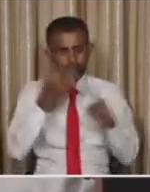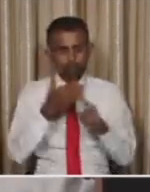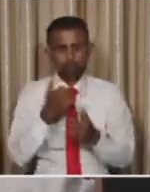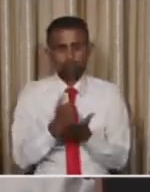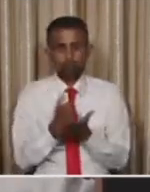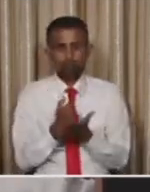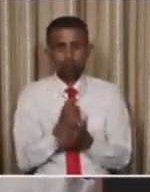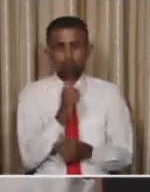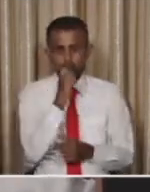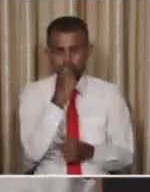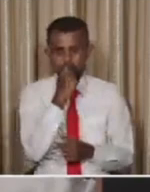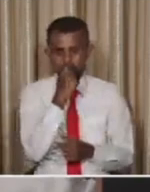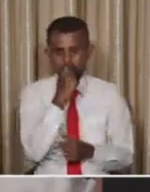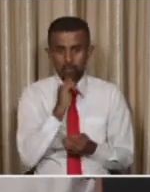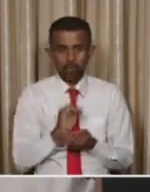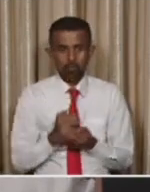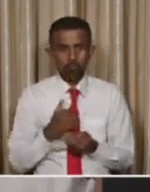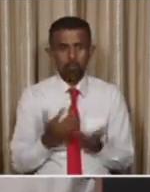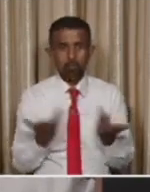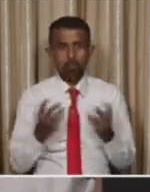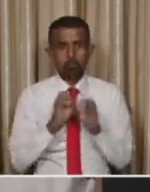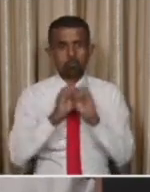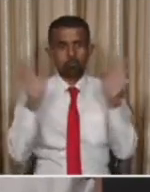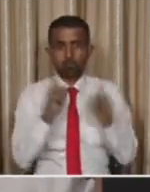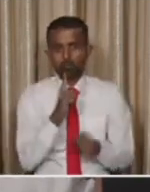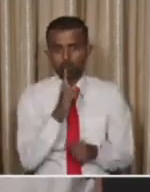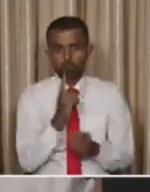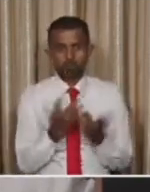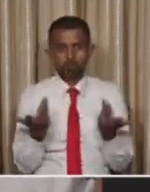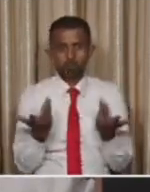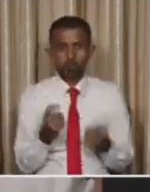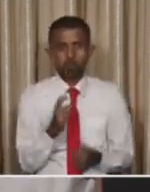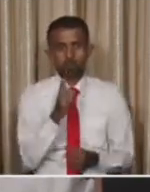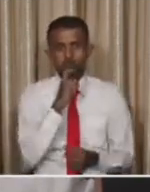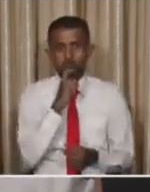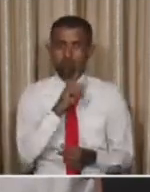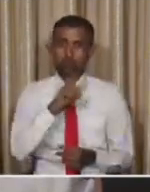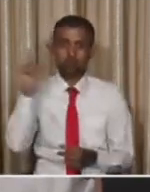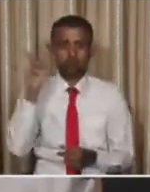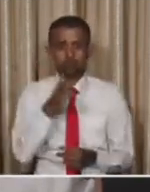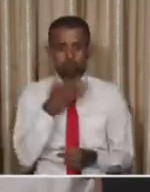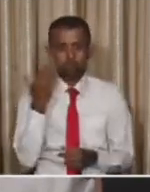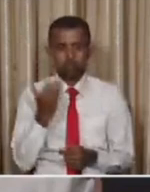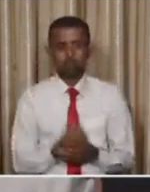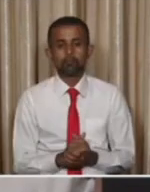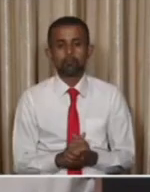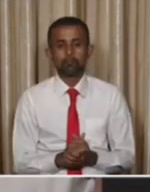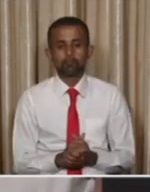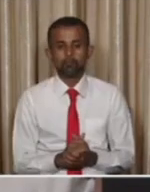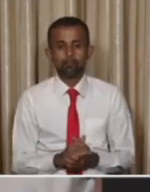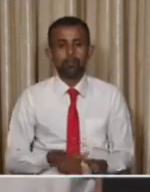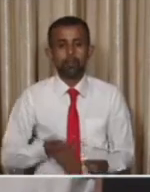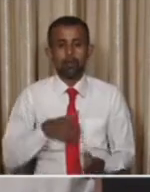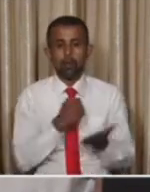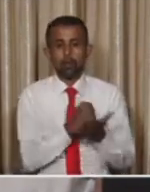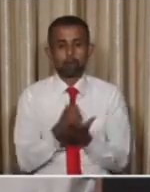බැංකුවේ රහස්‍යගතභාවයේ තියෙන අපිට බෑව ඉදිරිපත් කරන්න. එයාට පුළුවන් උසාවියට හරියන්න මේ ගැන කරන්න. මොකද මේ ප්‍රධාන